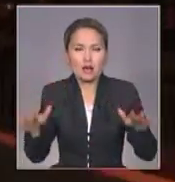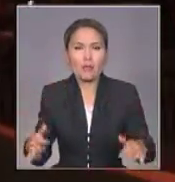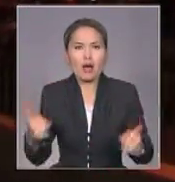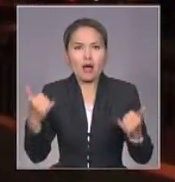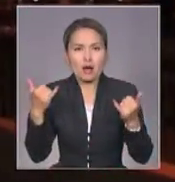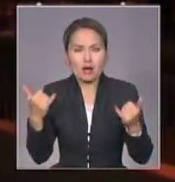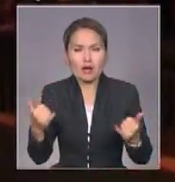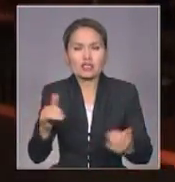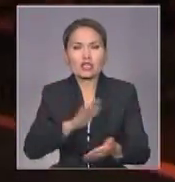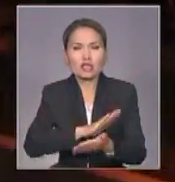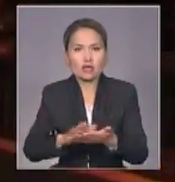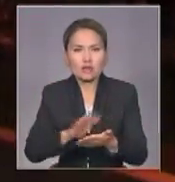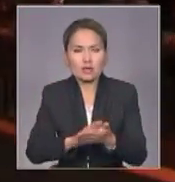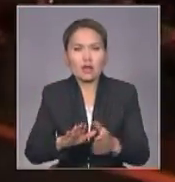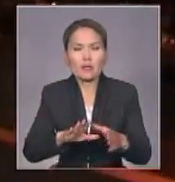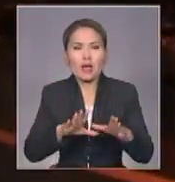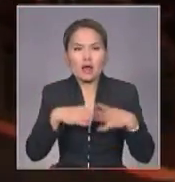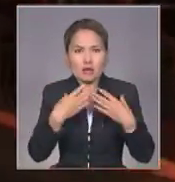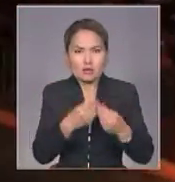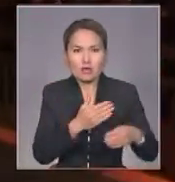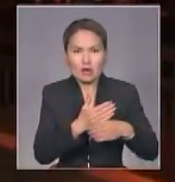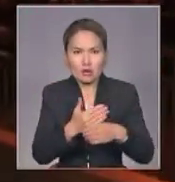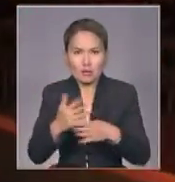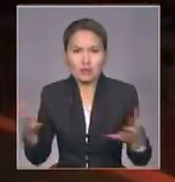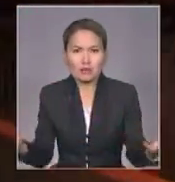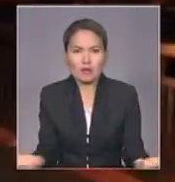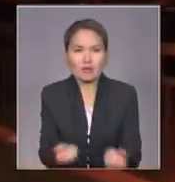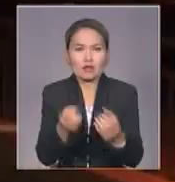жапа шеккендерге көмек көрсететін арнайы топ құрылды.